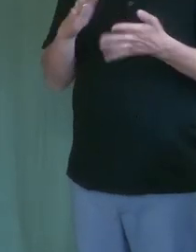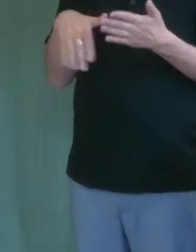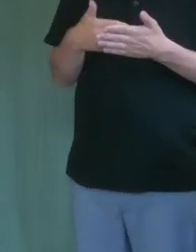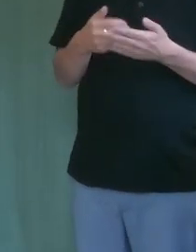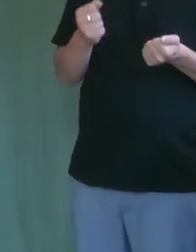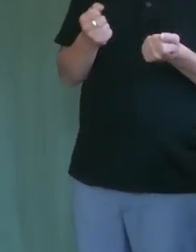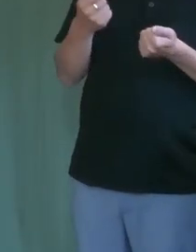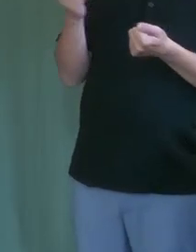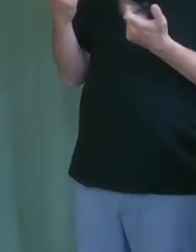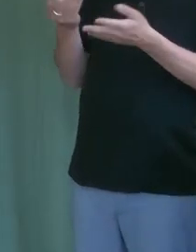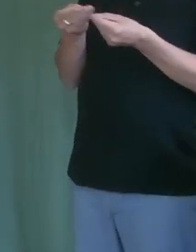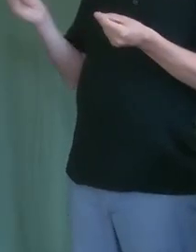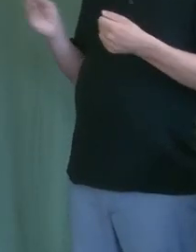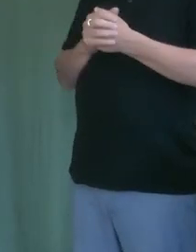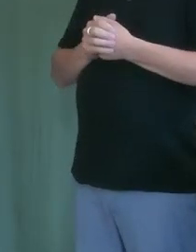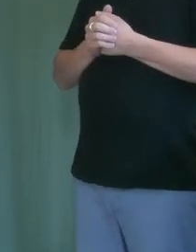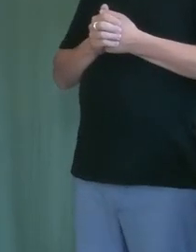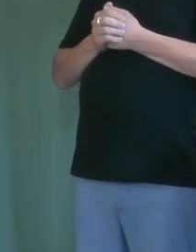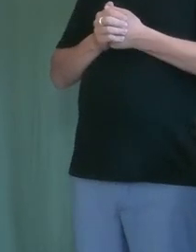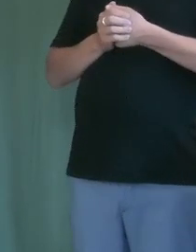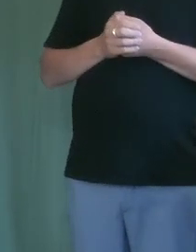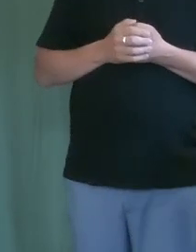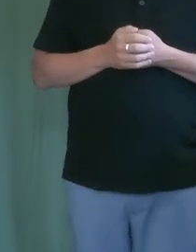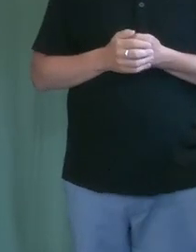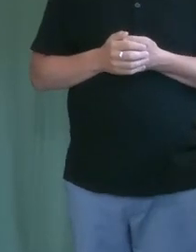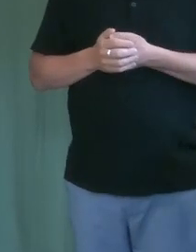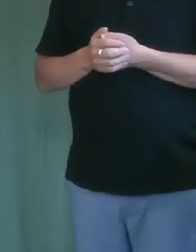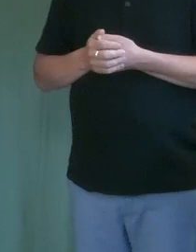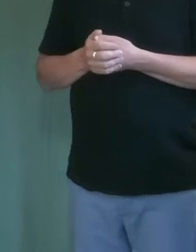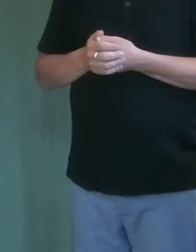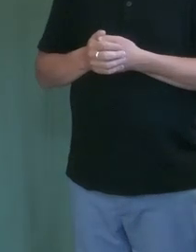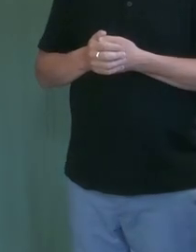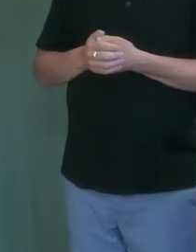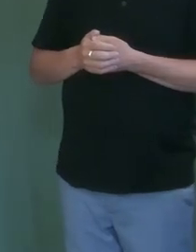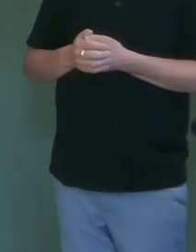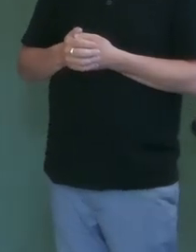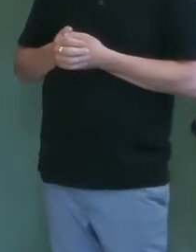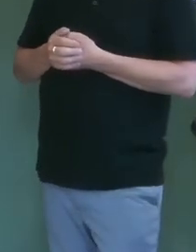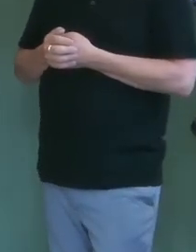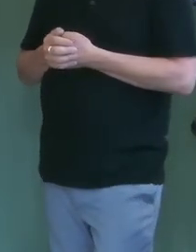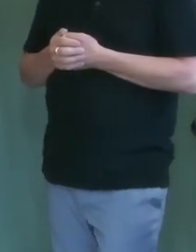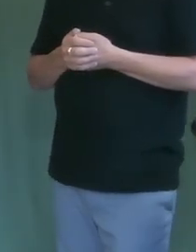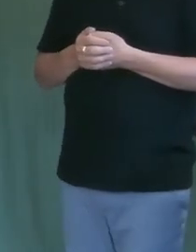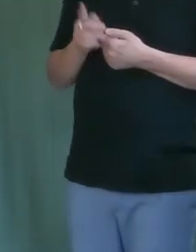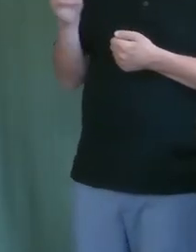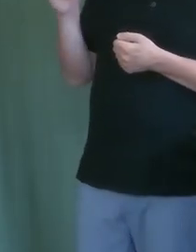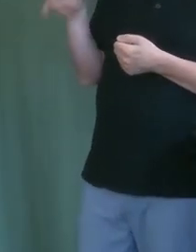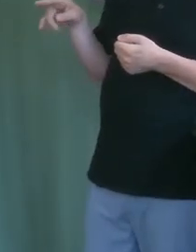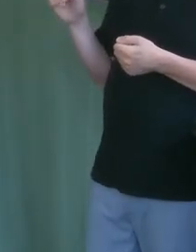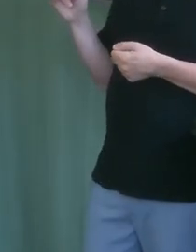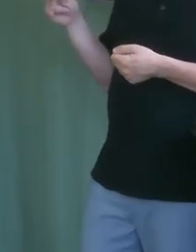Och Fredrik Mohammadi Norén, biträdande lektor på Malmö universitet, Karin Grönvall, riksbibliotekarie, Lili